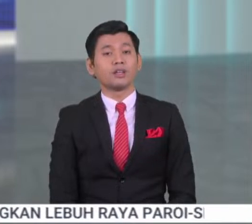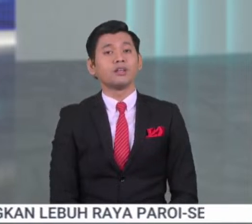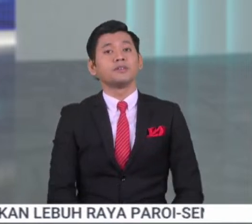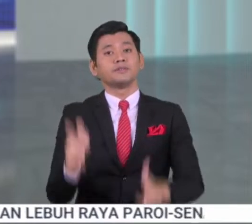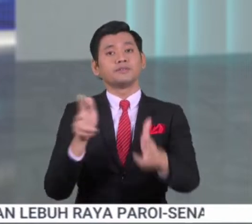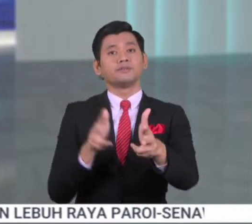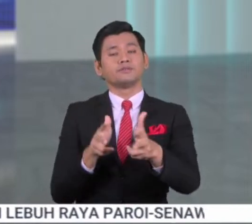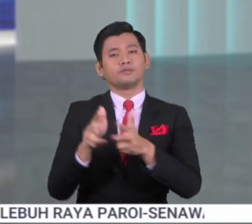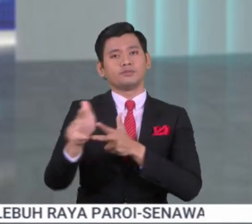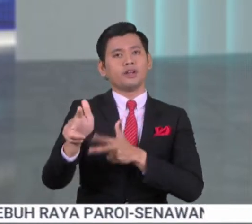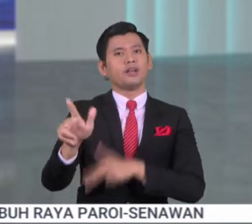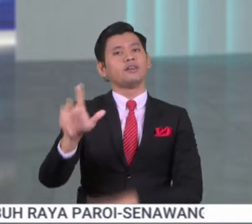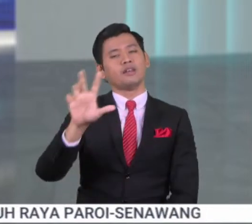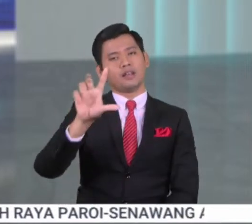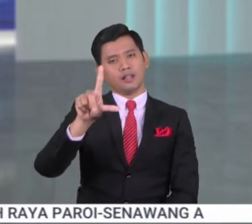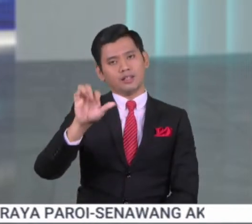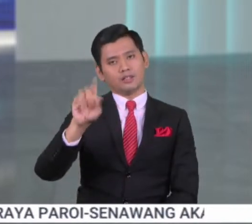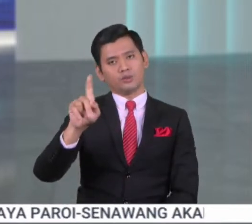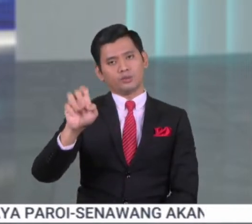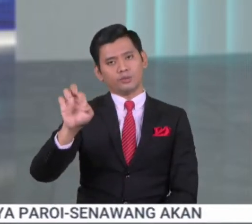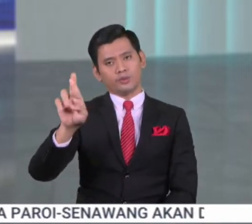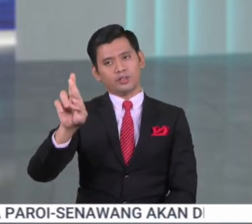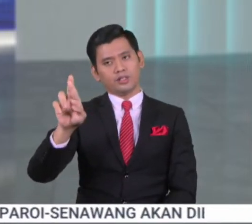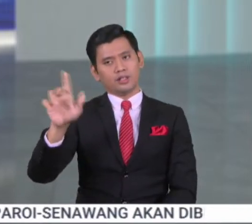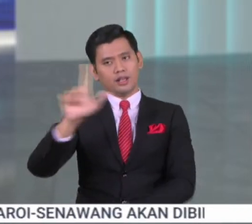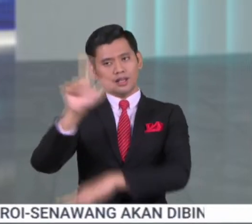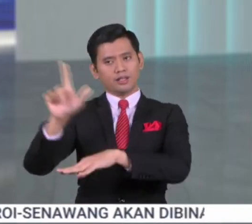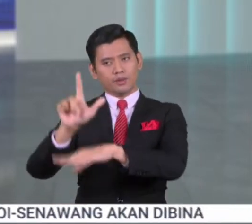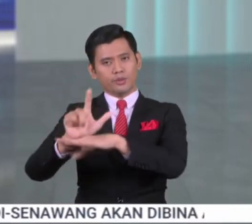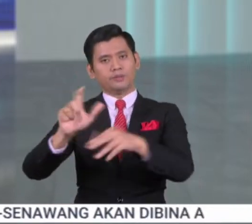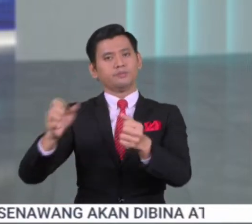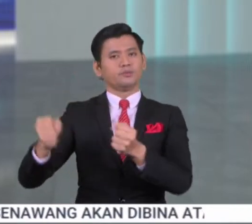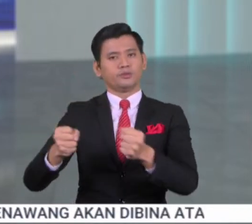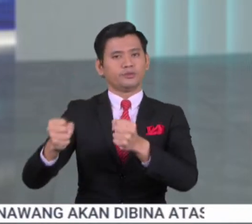Perlumbaan berprestij Letur Dalangkawi LTDL 2023 menerima tajaan